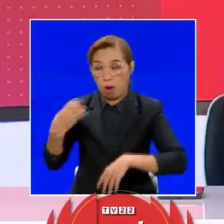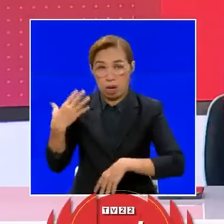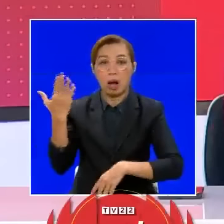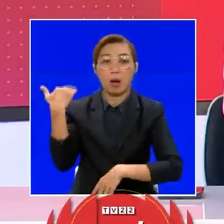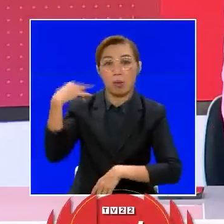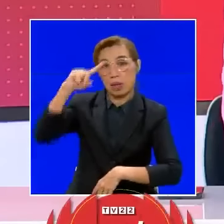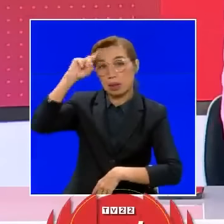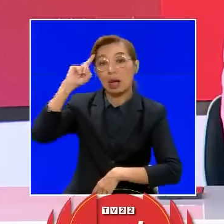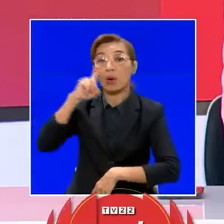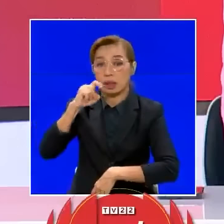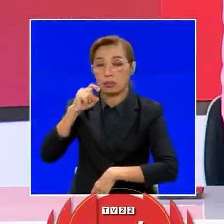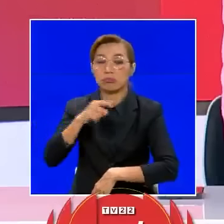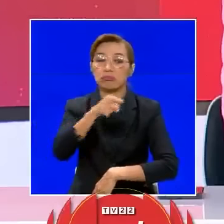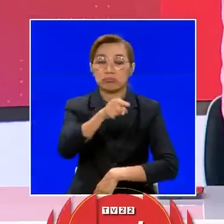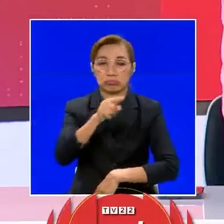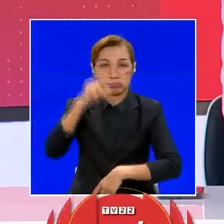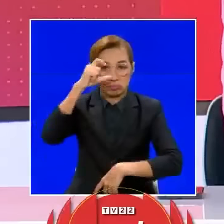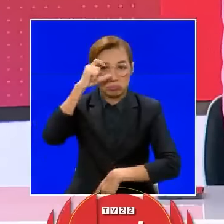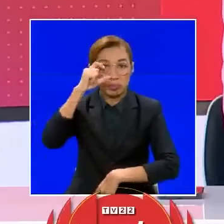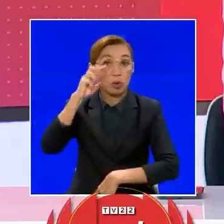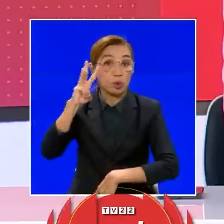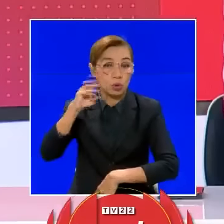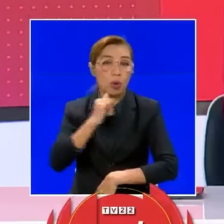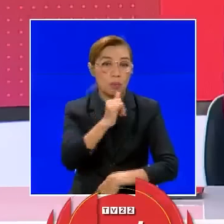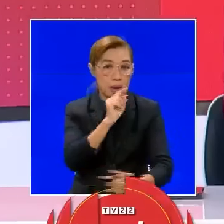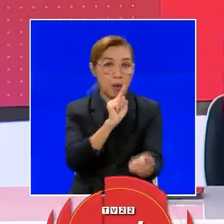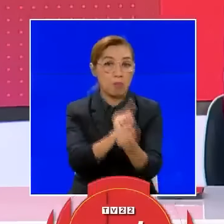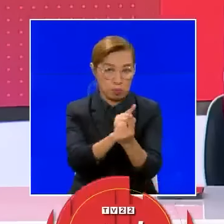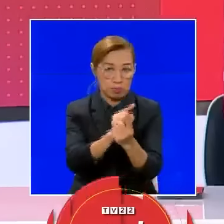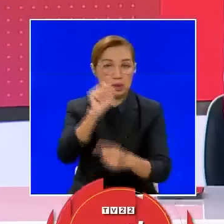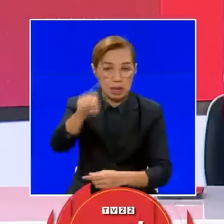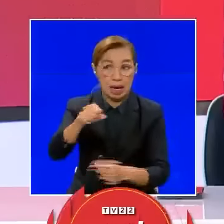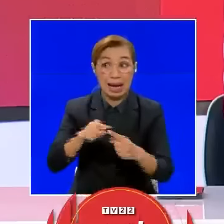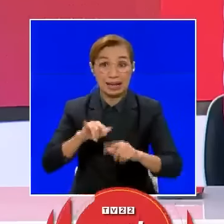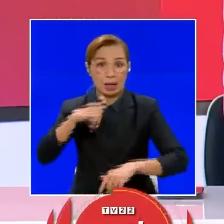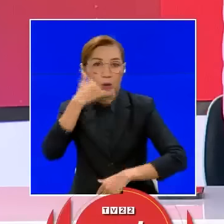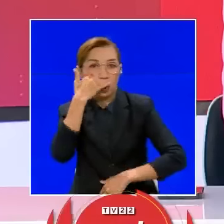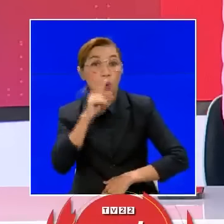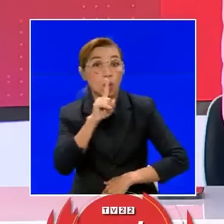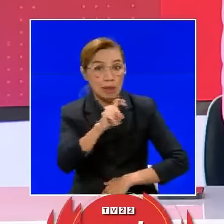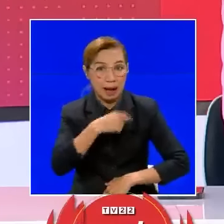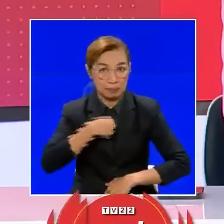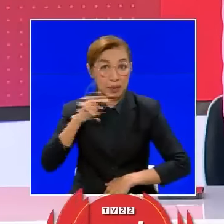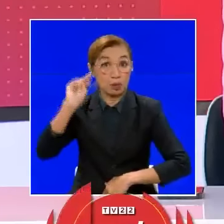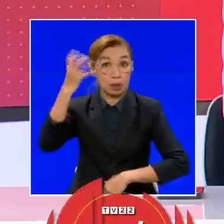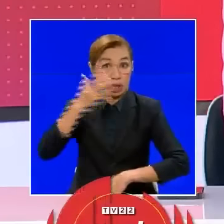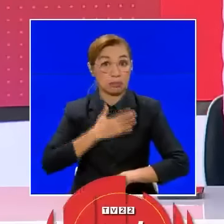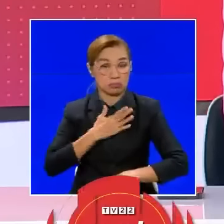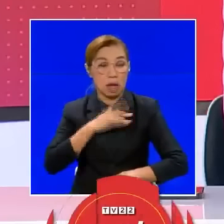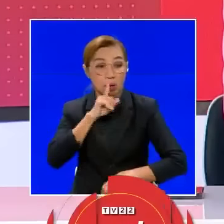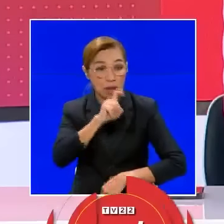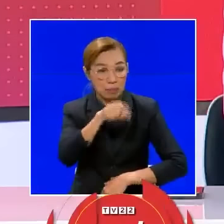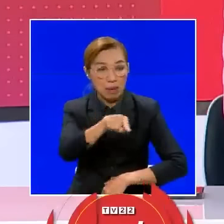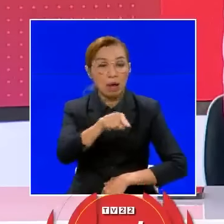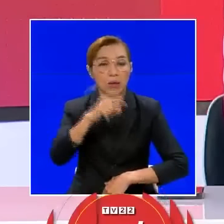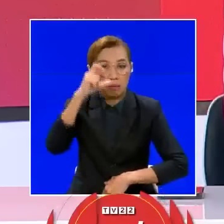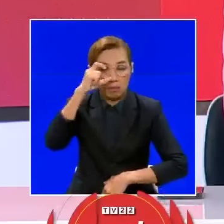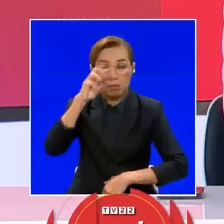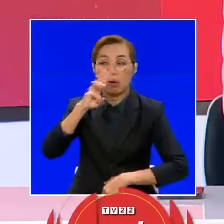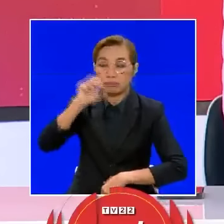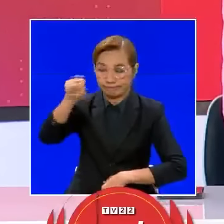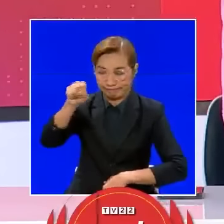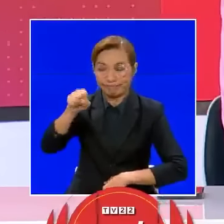ผ่านมาล่าสุดเนชั่นทีวีของเราเนี่ยได้ติดต่อสัมภาษณ์อาจารย์วิษณุแล้วท่านยืนยันว่าทั้งหมดเป็นเรื่องจริงแล้วก็การมารับตำ